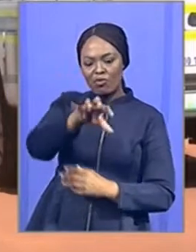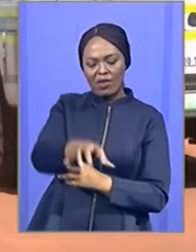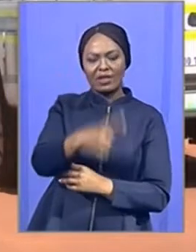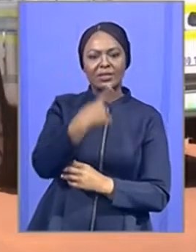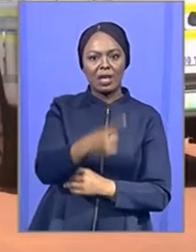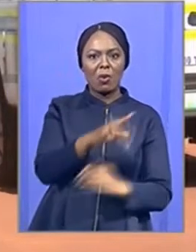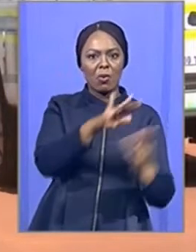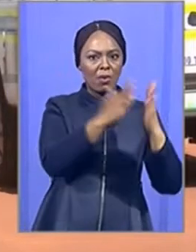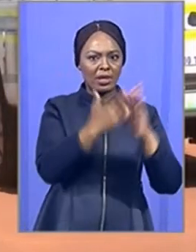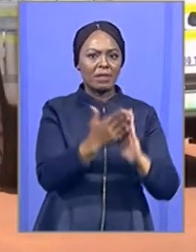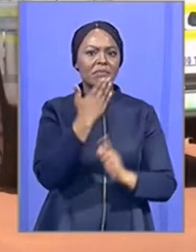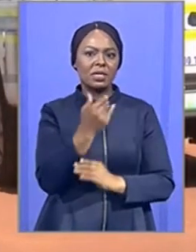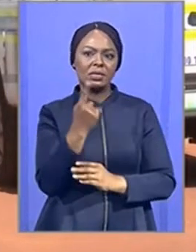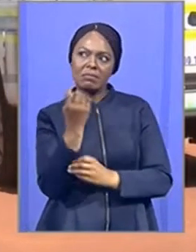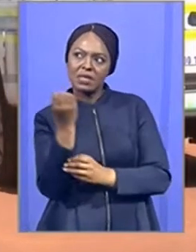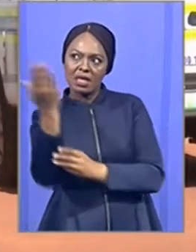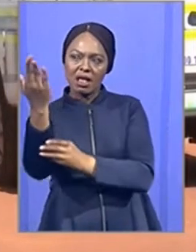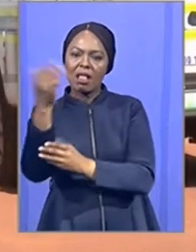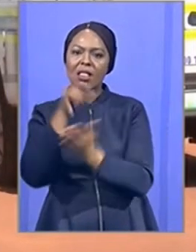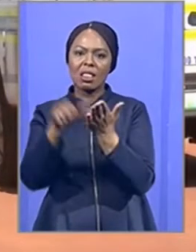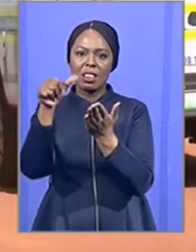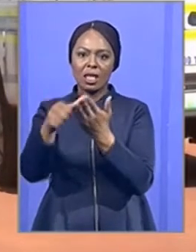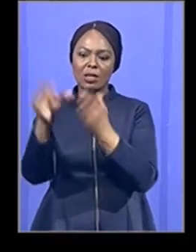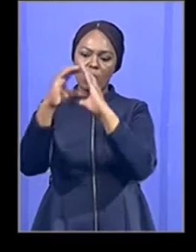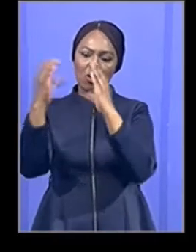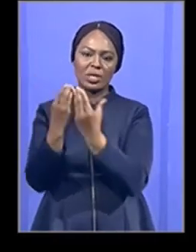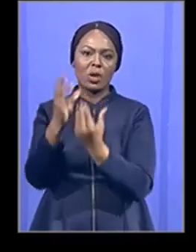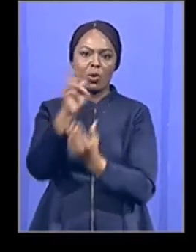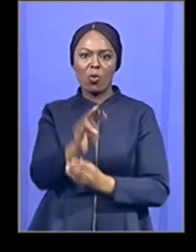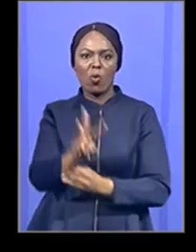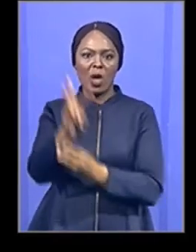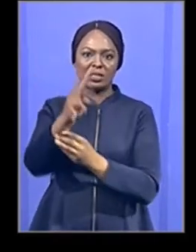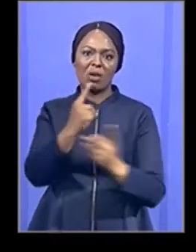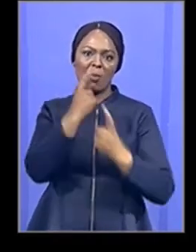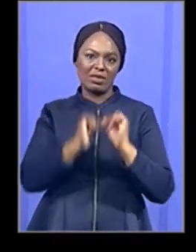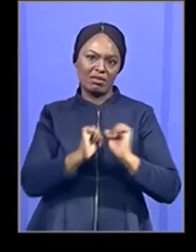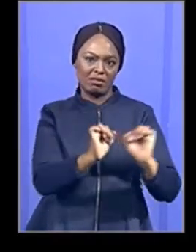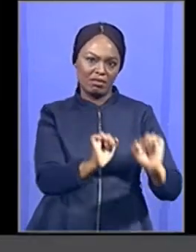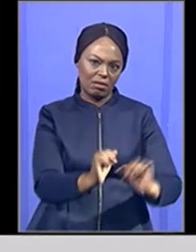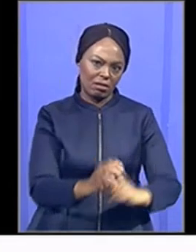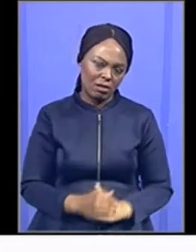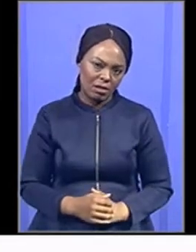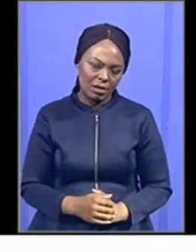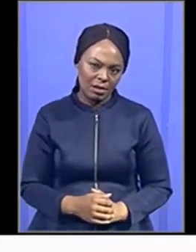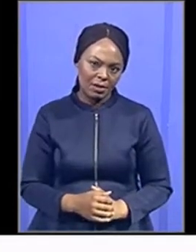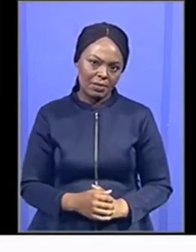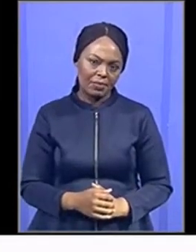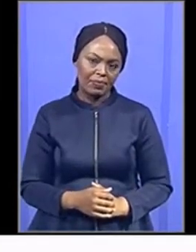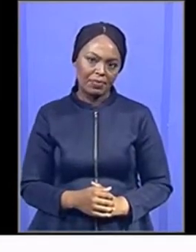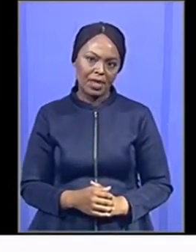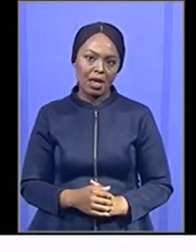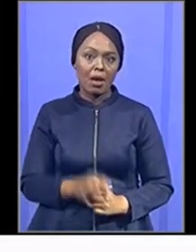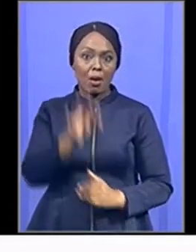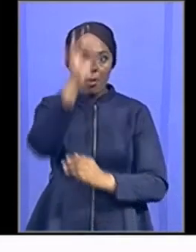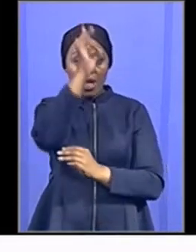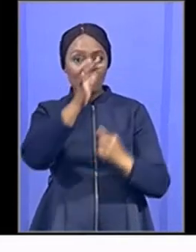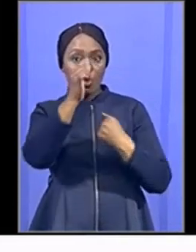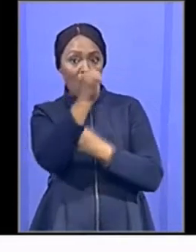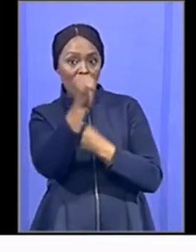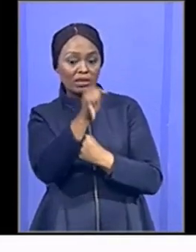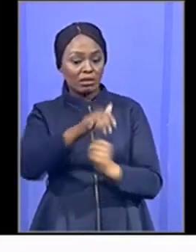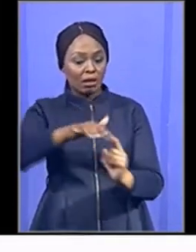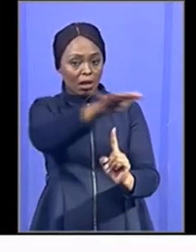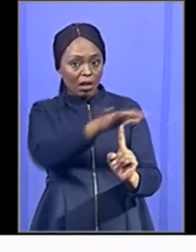ya semmuso go mokomišenara wa sepodisi mo Northwest. Se re ka se buang ke gore melelwane ya diteišene tsa mapodisi